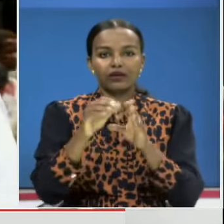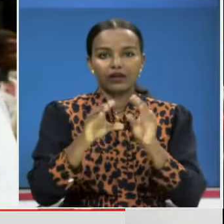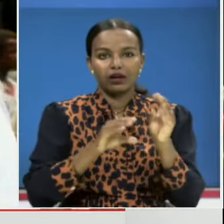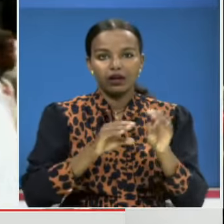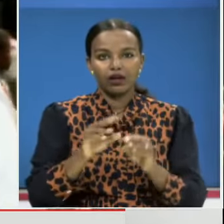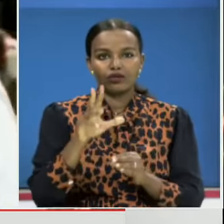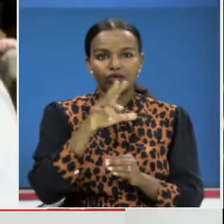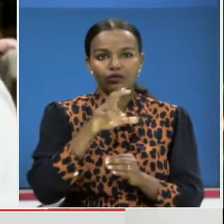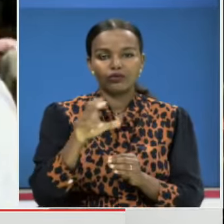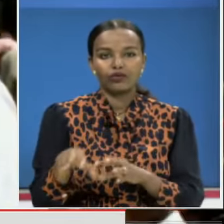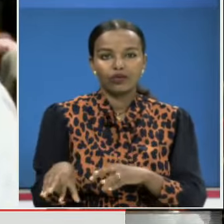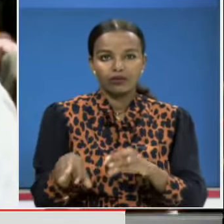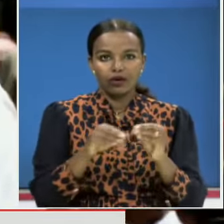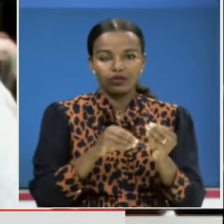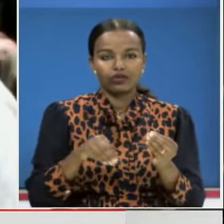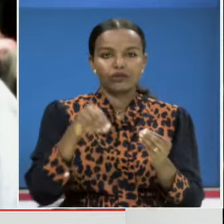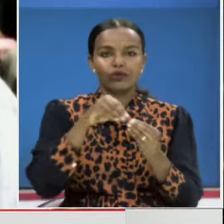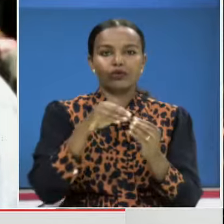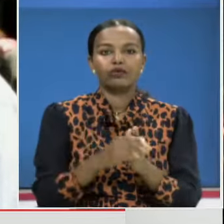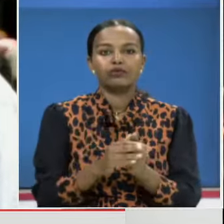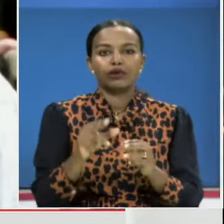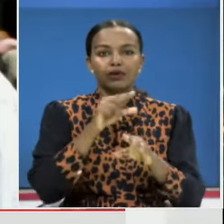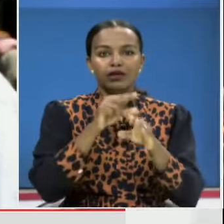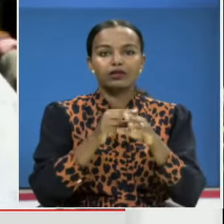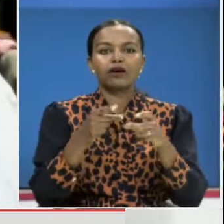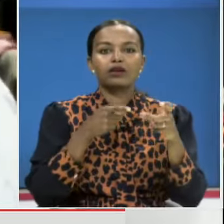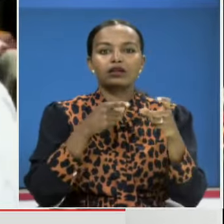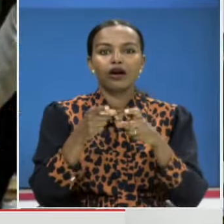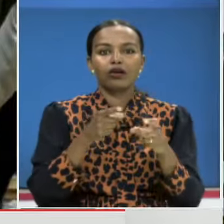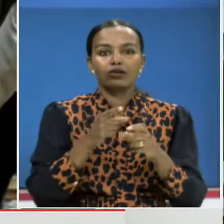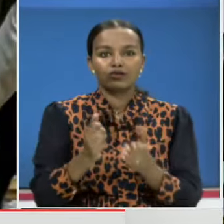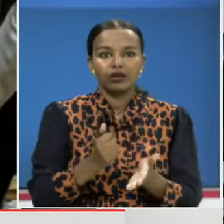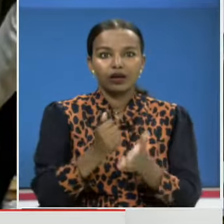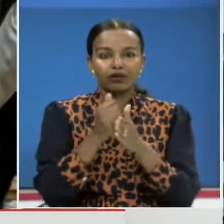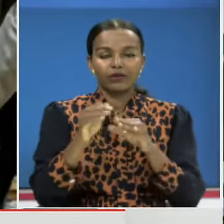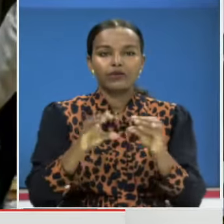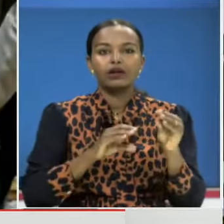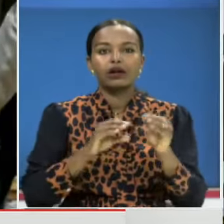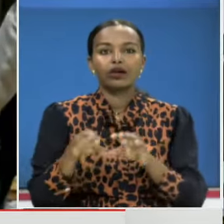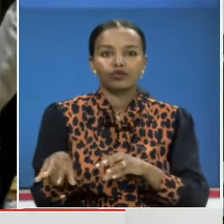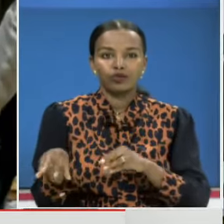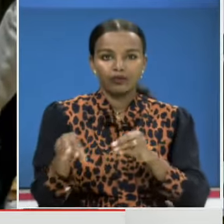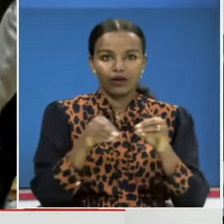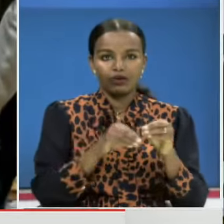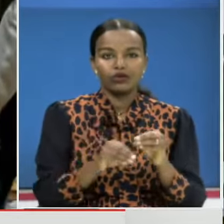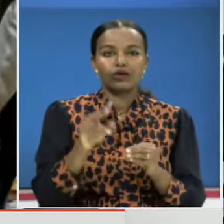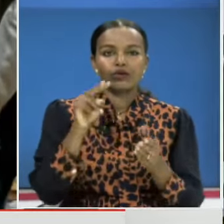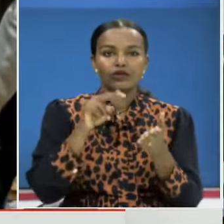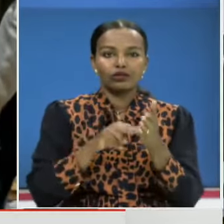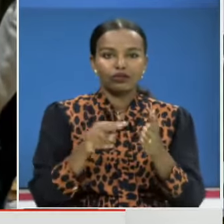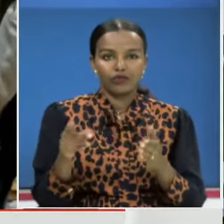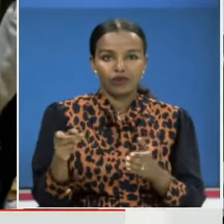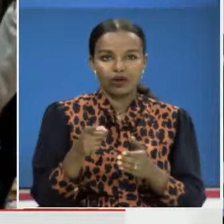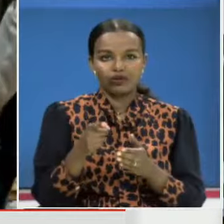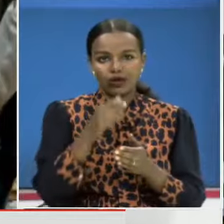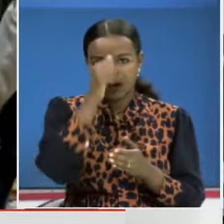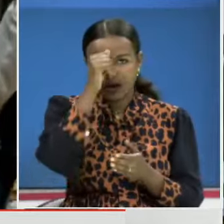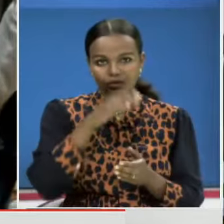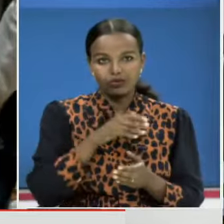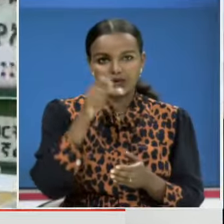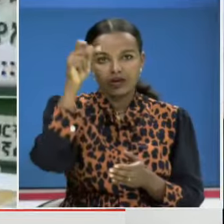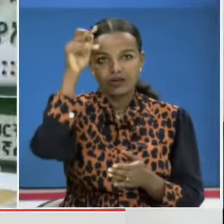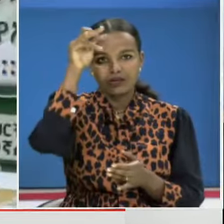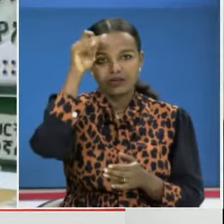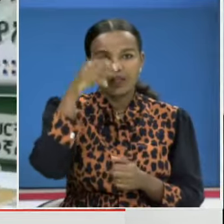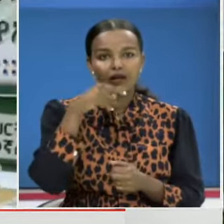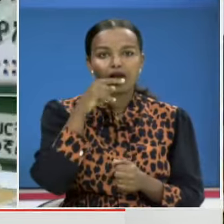የተደረገላቸውን 300 ተማሪዎች ጨምሮ በብሔረሰብ አስተዳደሩ ድጋፍ የሚደረግላቸው ተማሪዎች 2000 መሆናቸውንም አቶ ጀማል